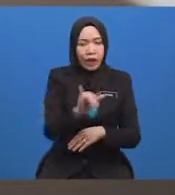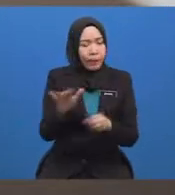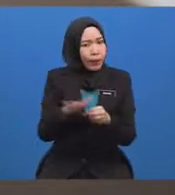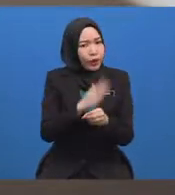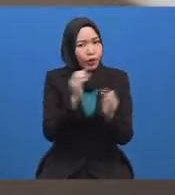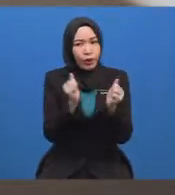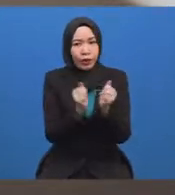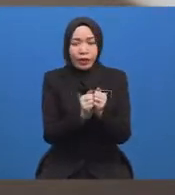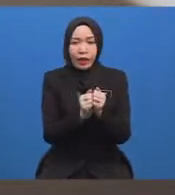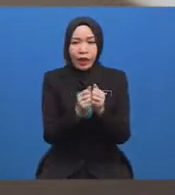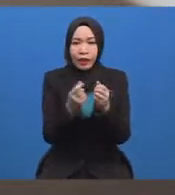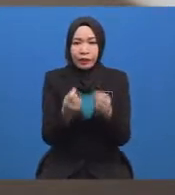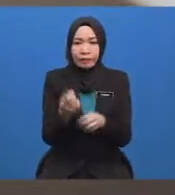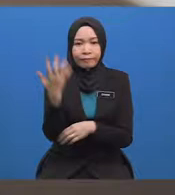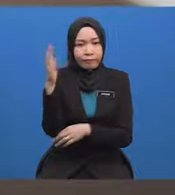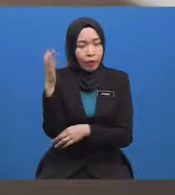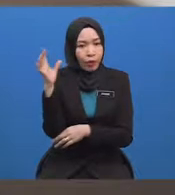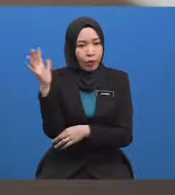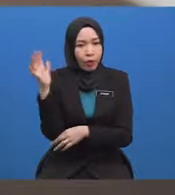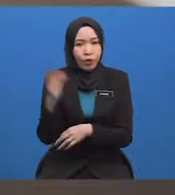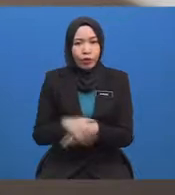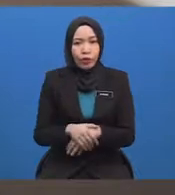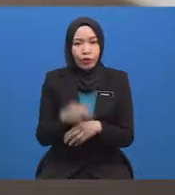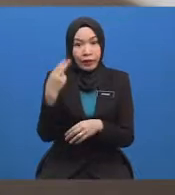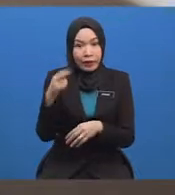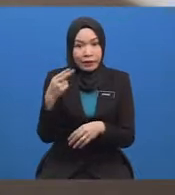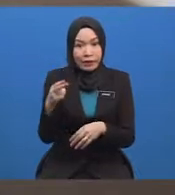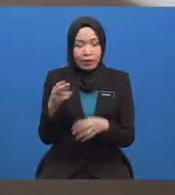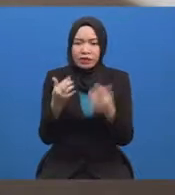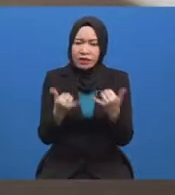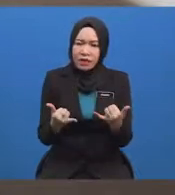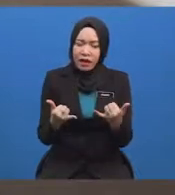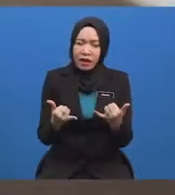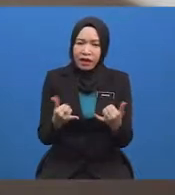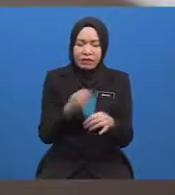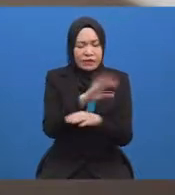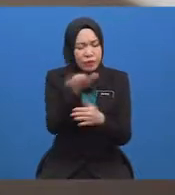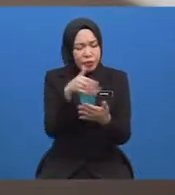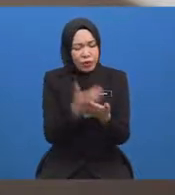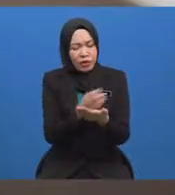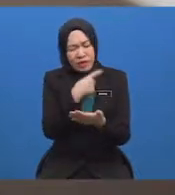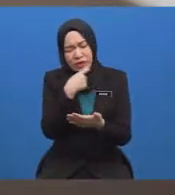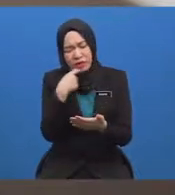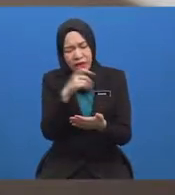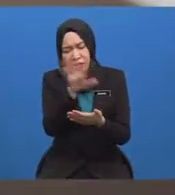dan hijau Kini Tinggal tanah berwarna perang dengan dahan